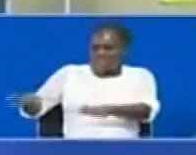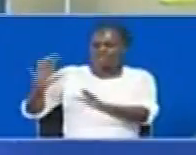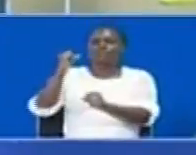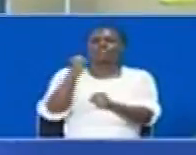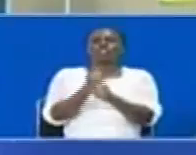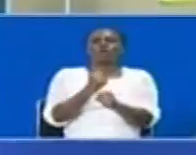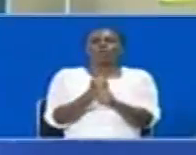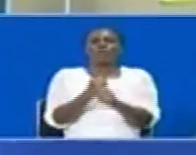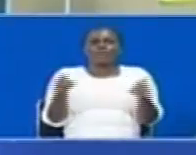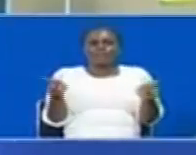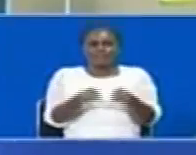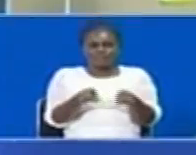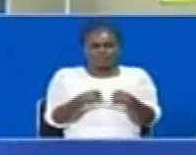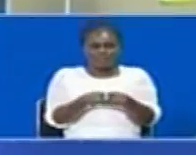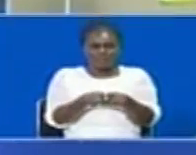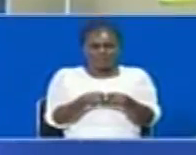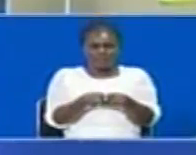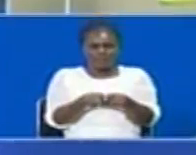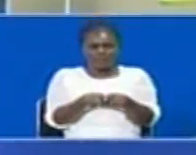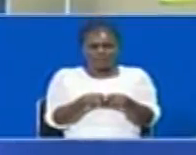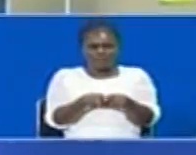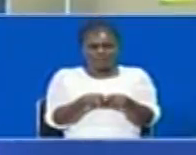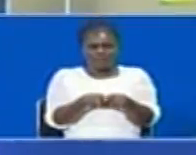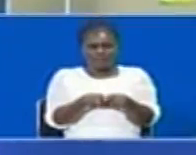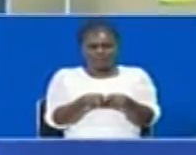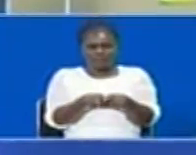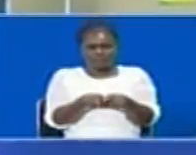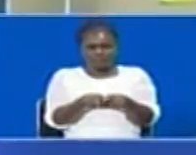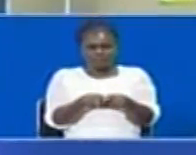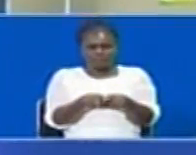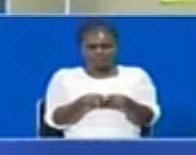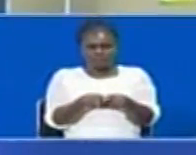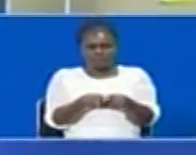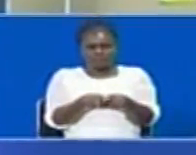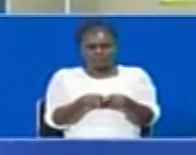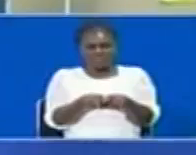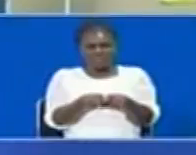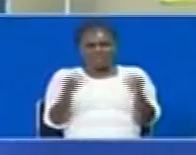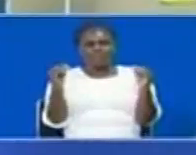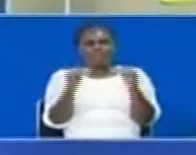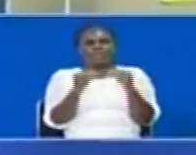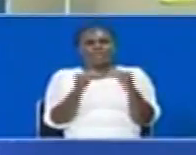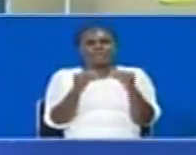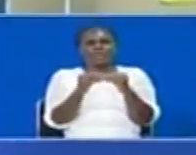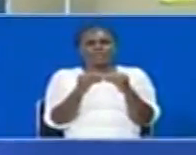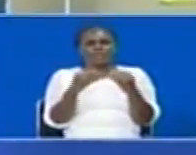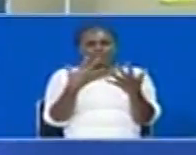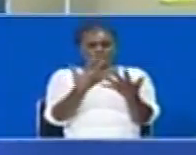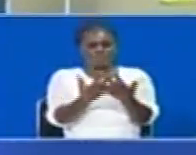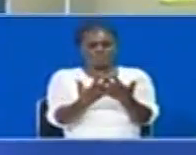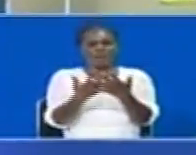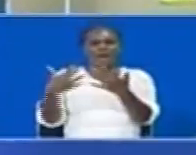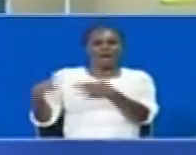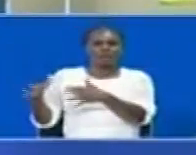nasi. Na vile vile pia tutafanya zile ambazo zinaitwa night vigil pale korokoroni nje